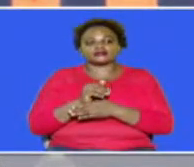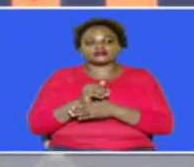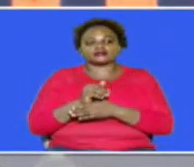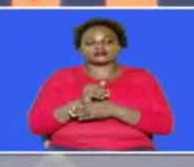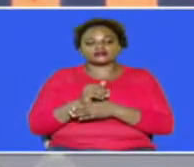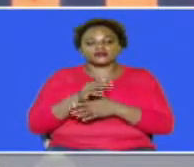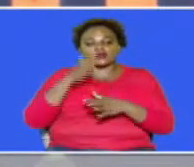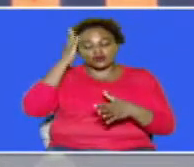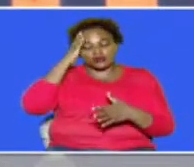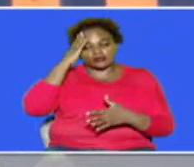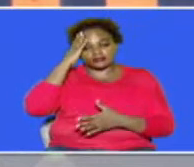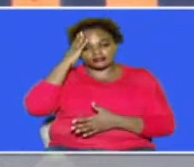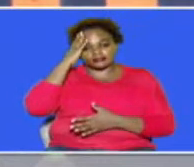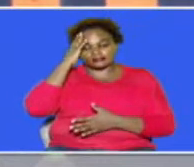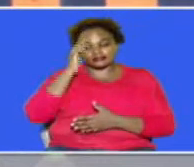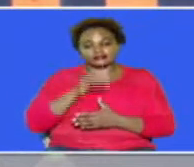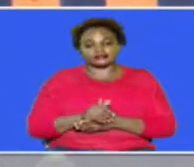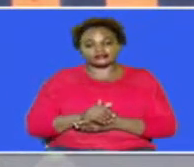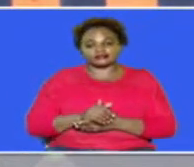You know?